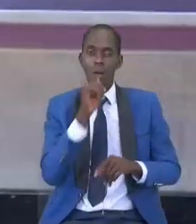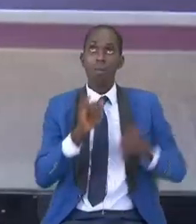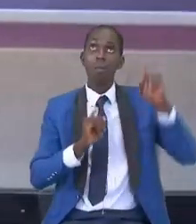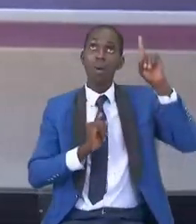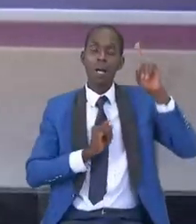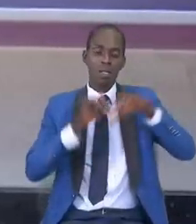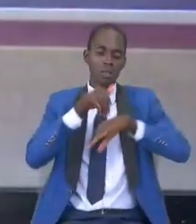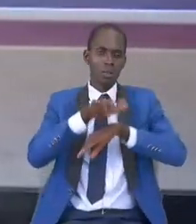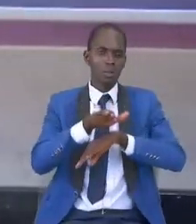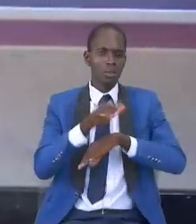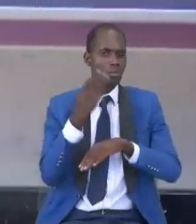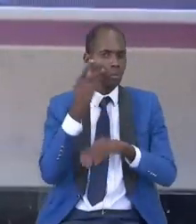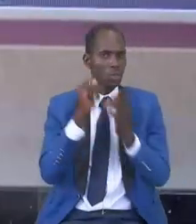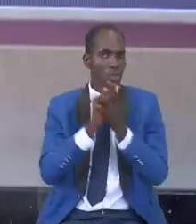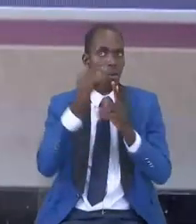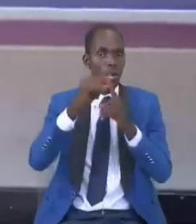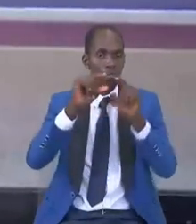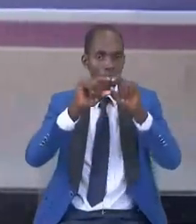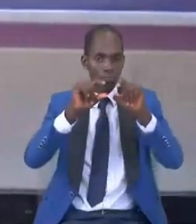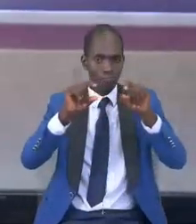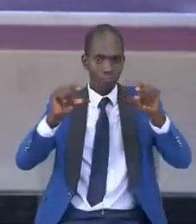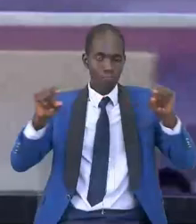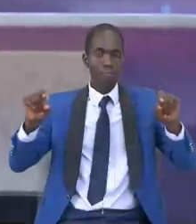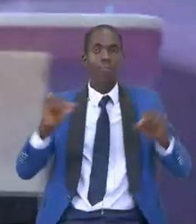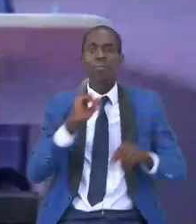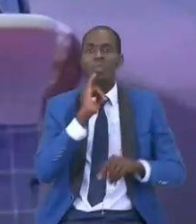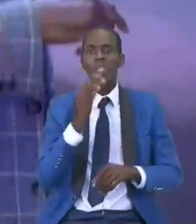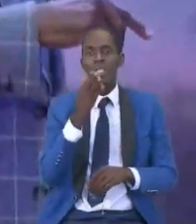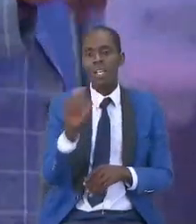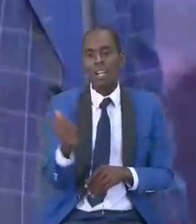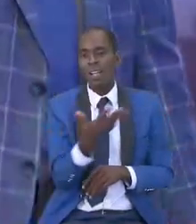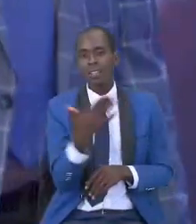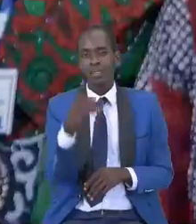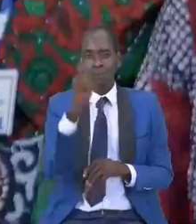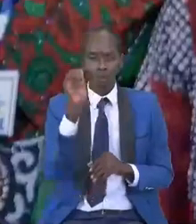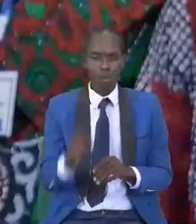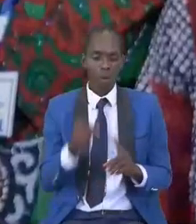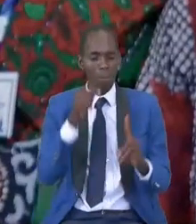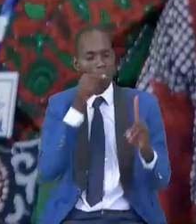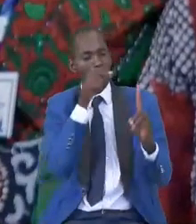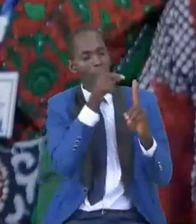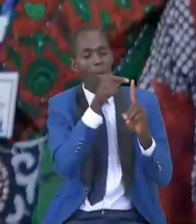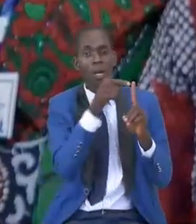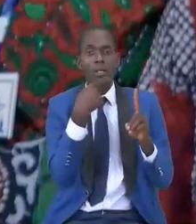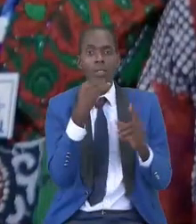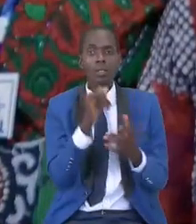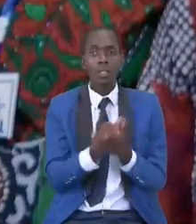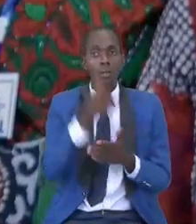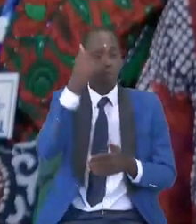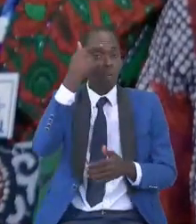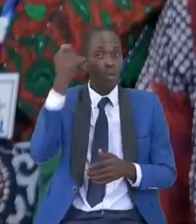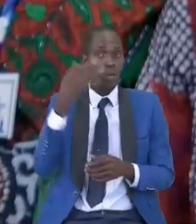Car c'est pour cela que j'ai été envoyé. Vous devez souligner ça dans votre Bible. Est-ce qu'il y a autre chose que tu peux doiter et tu